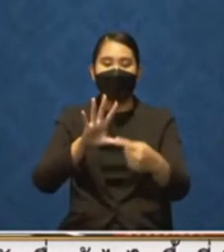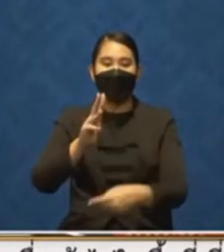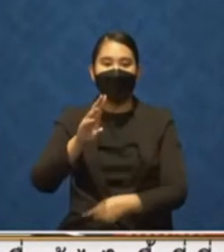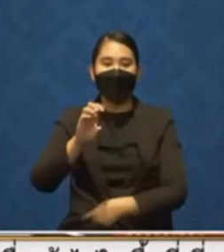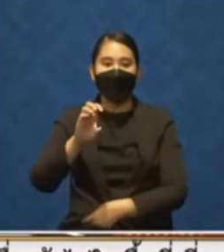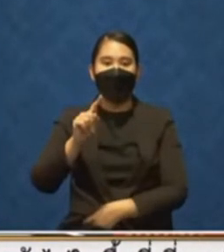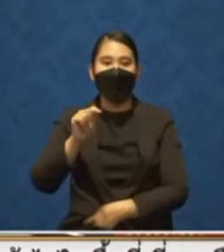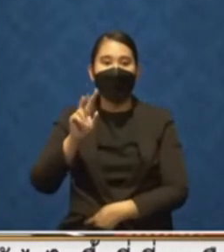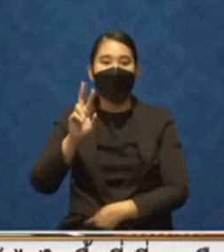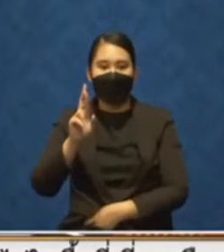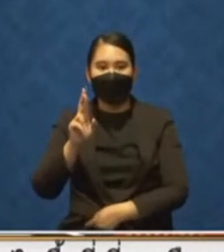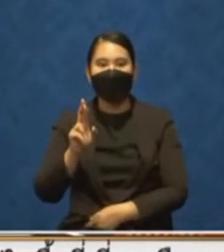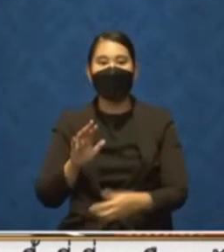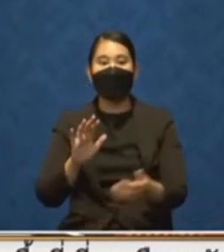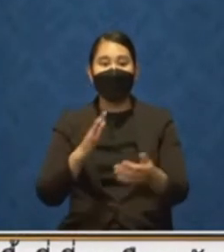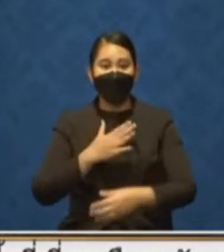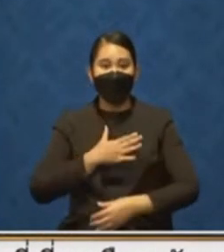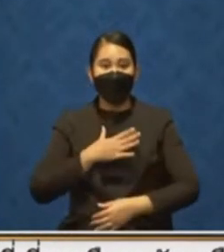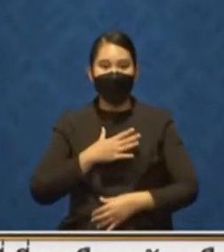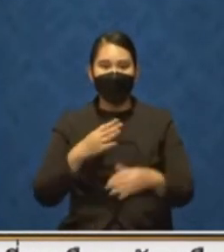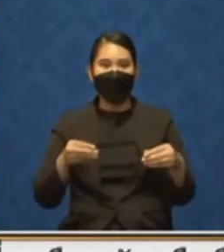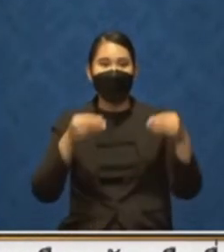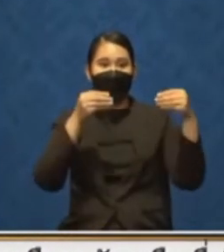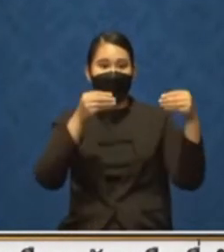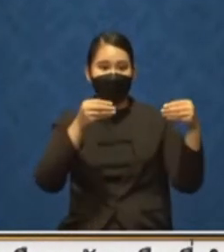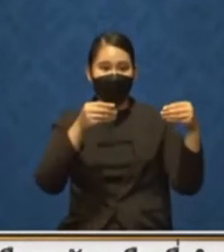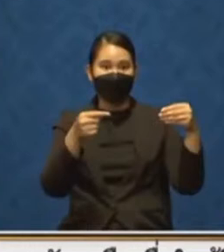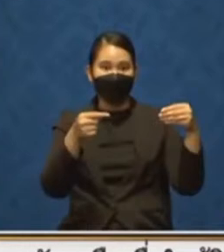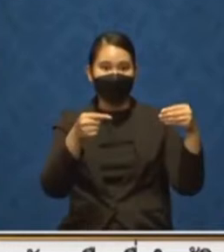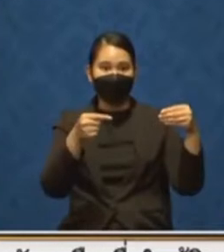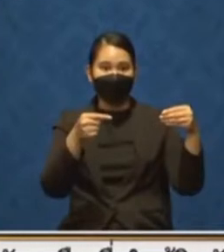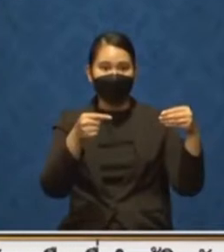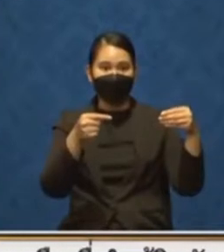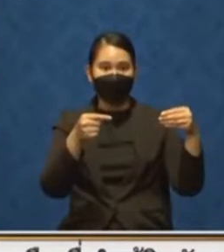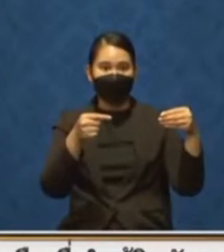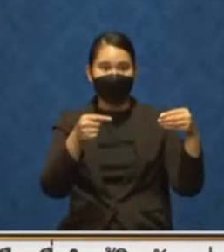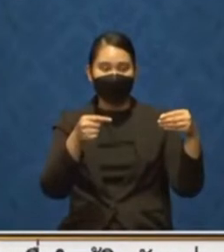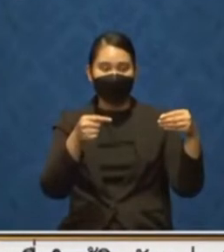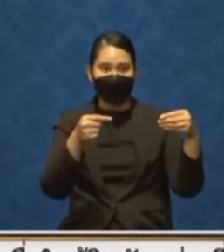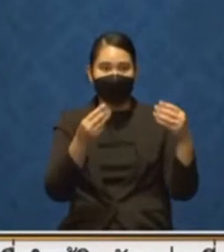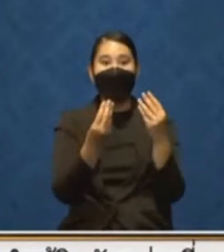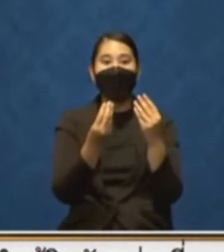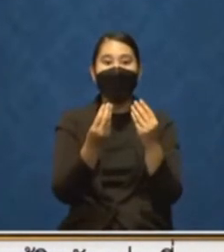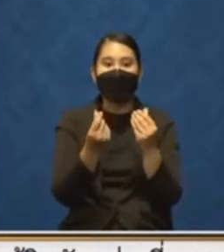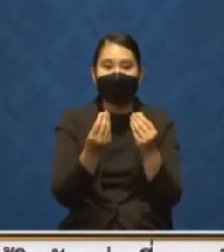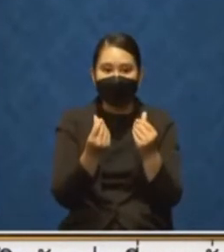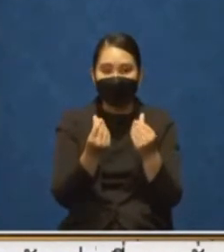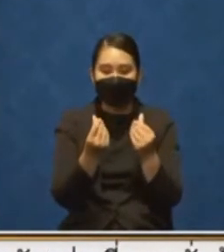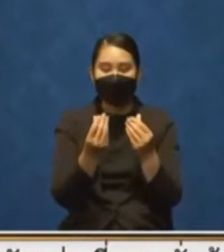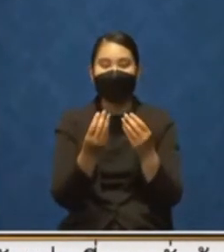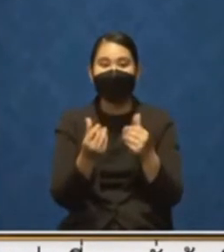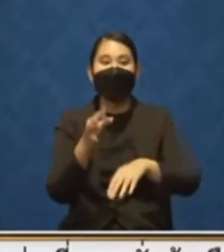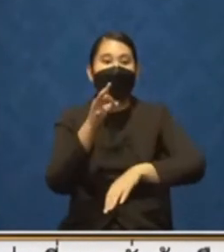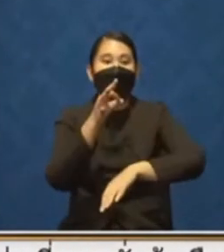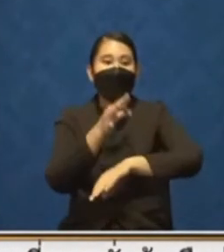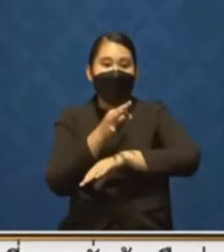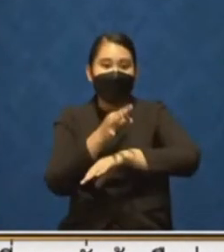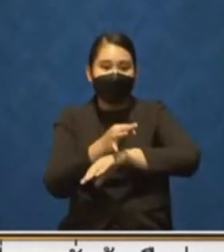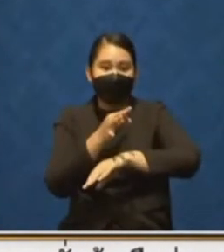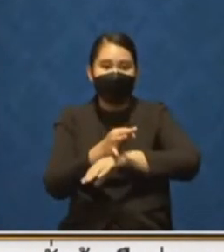เอกสารที่รวม 4เรียลนัมเบอร์ของนาฬิกาทุก